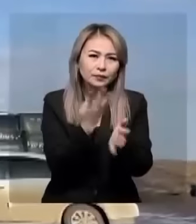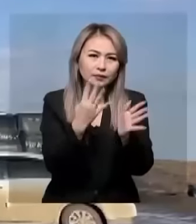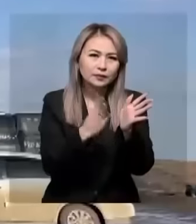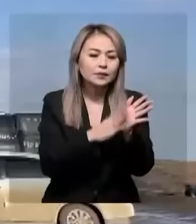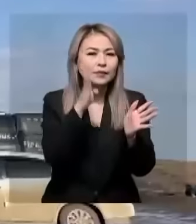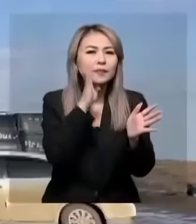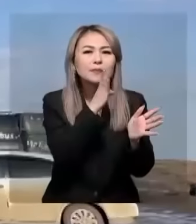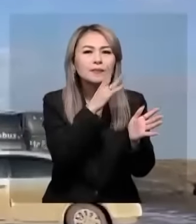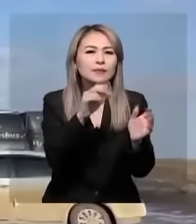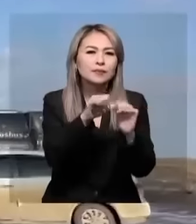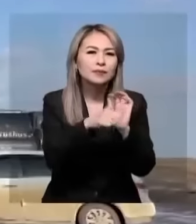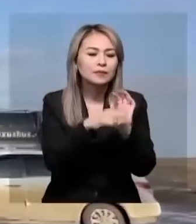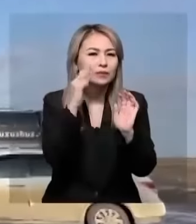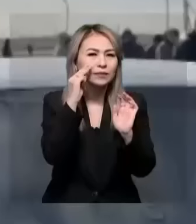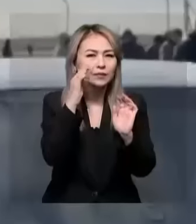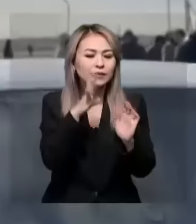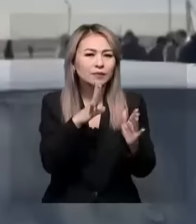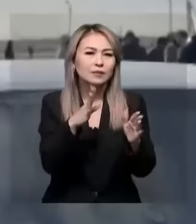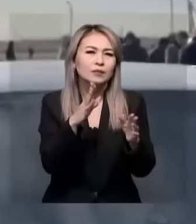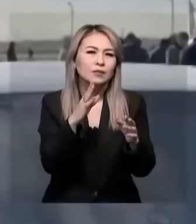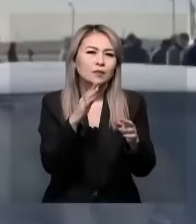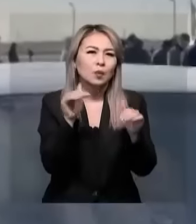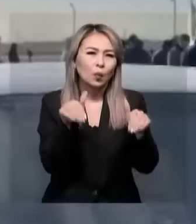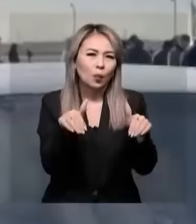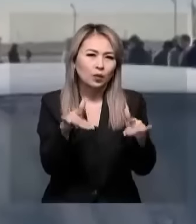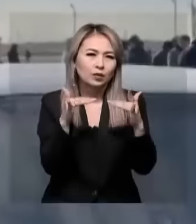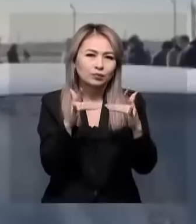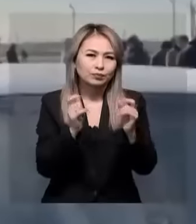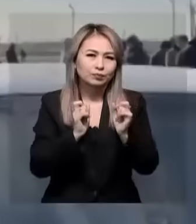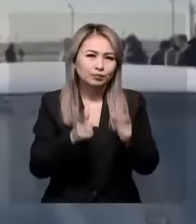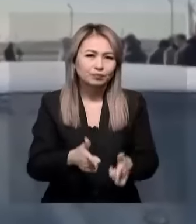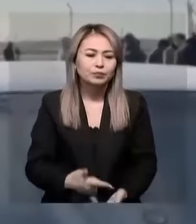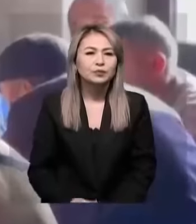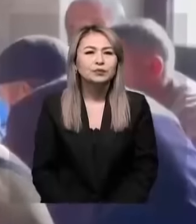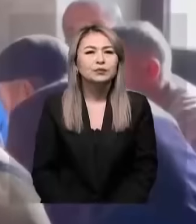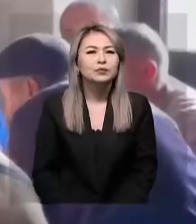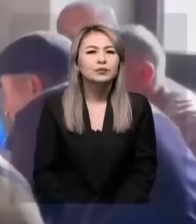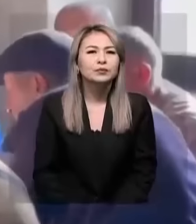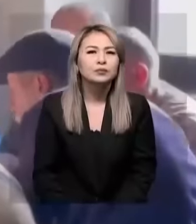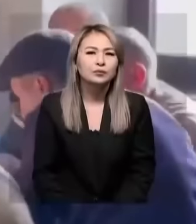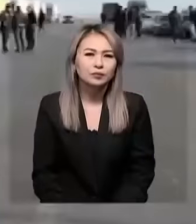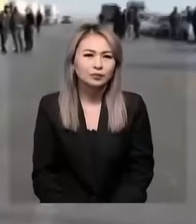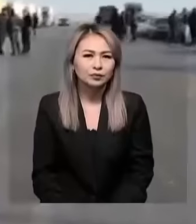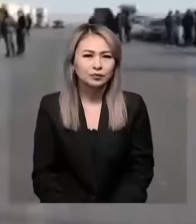49 әйел мен 16 ер адам колледж жатақханасына орналастырылды.